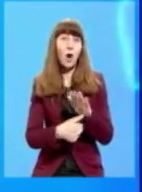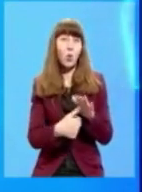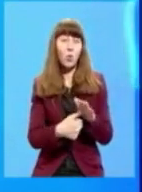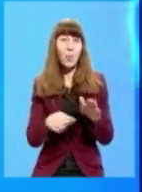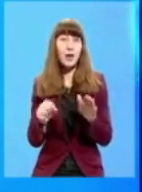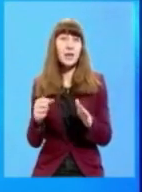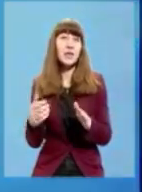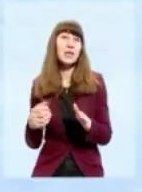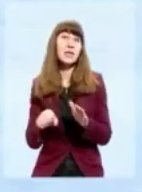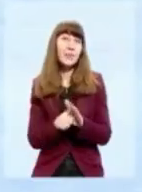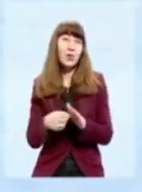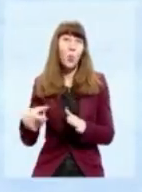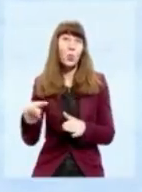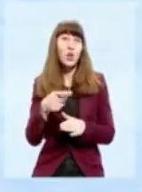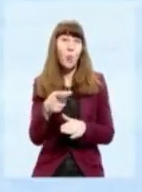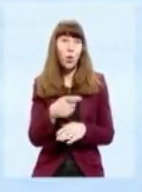Тоболу.